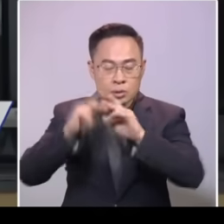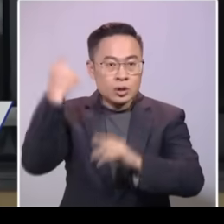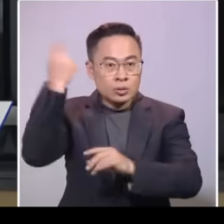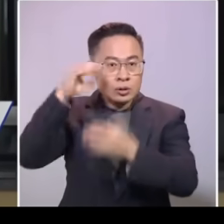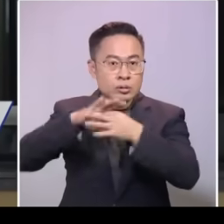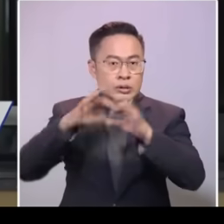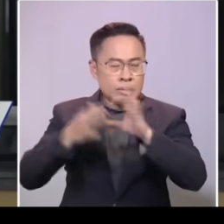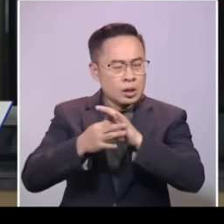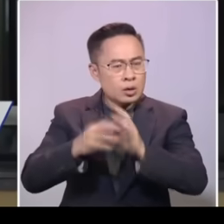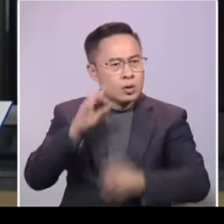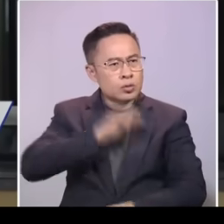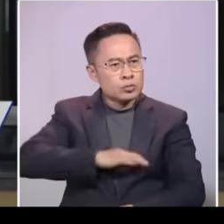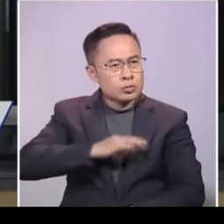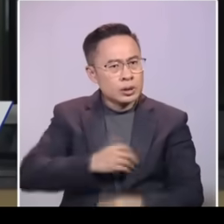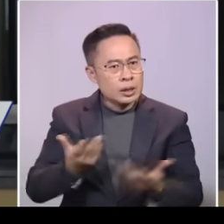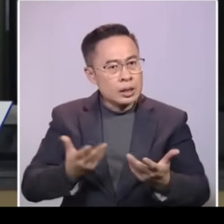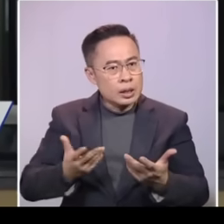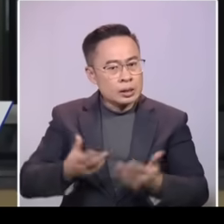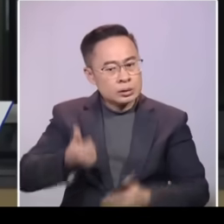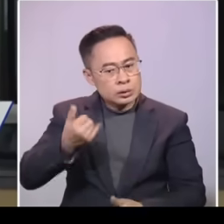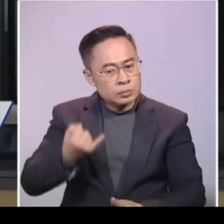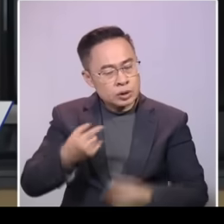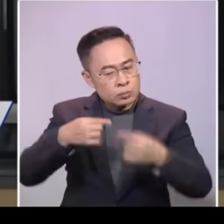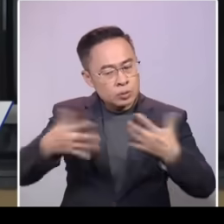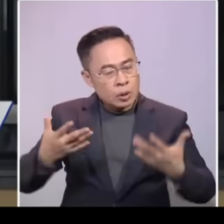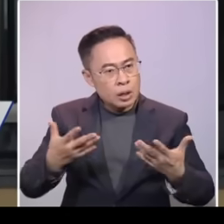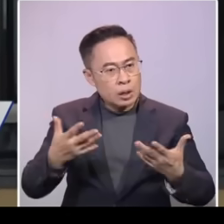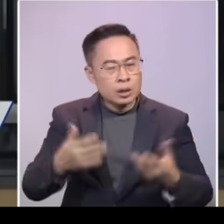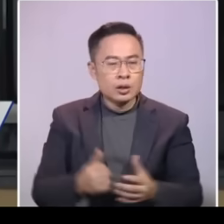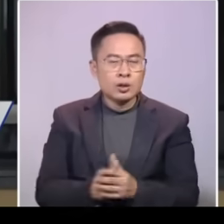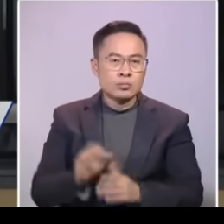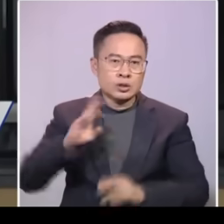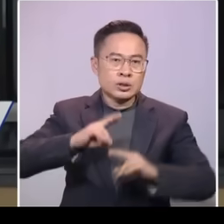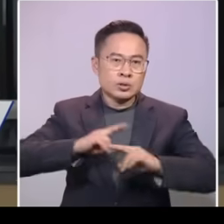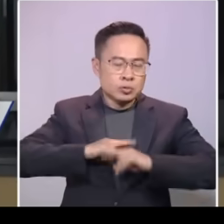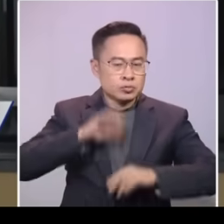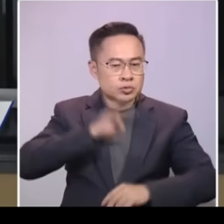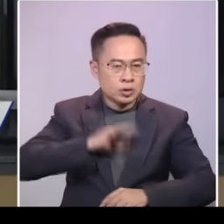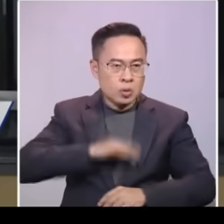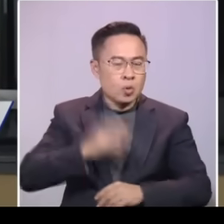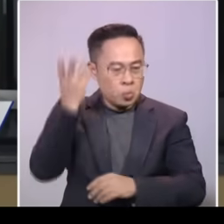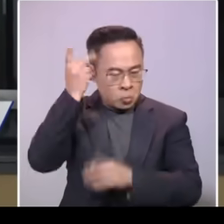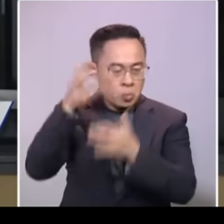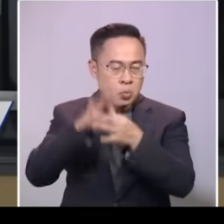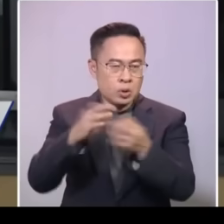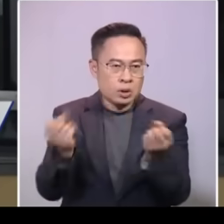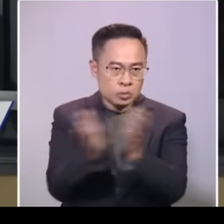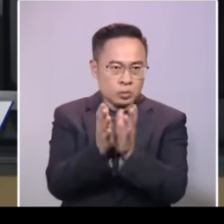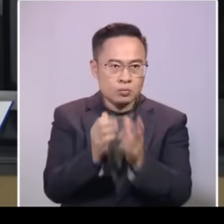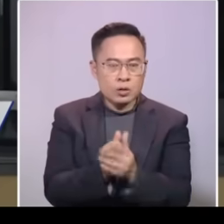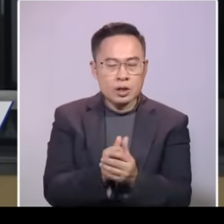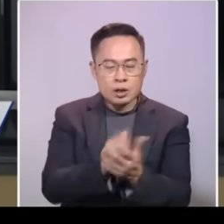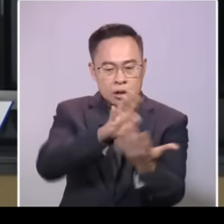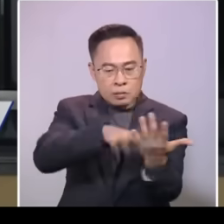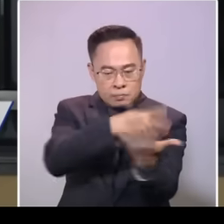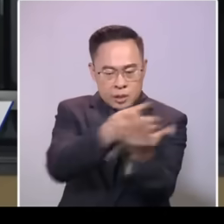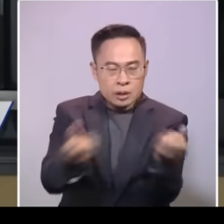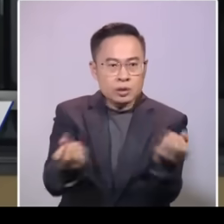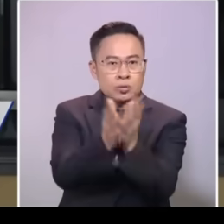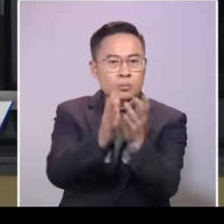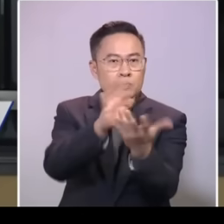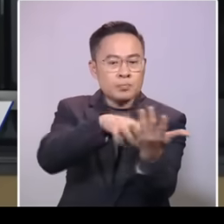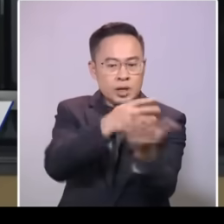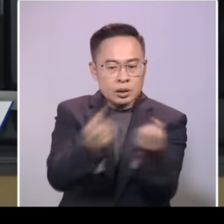รัฐมนตรีวัฒนธรรมมาเป็นรัฐมนตรีการท่องเที่ยวในฐานะที่ตัวแทนเอกชนเนี่ยเขมองว่ากังวลเหมือนกันว่ามันจะมีผลกระทบกับ